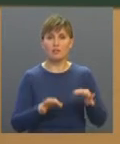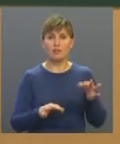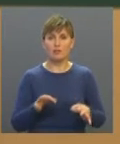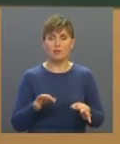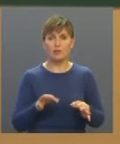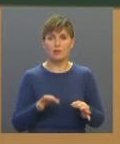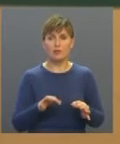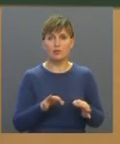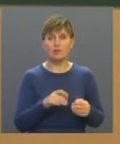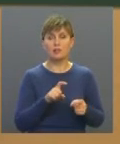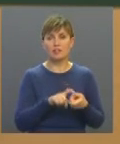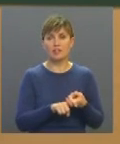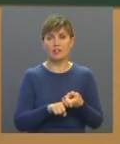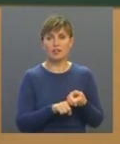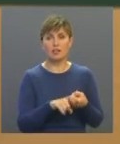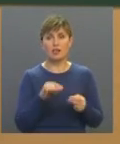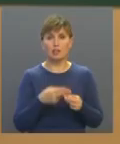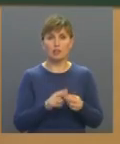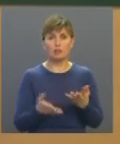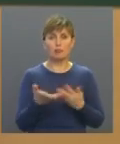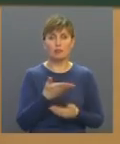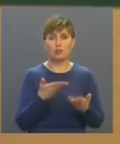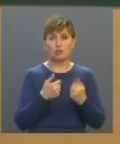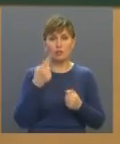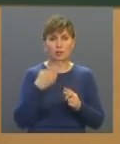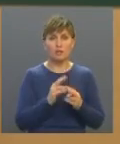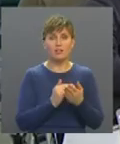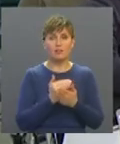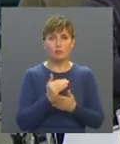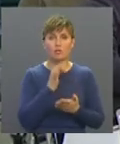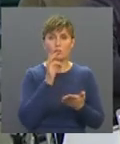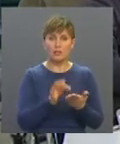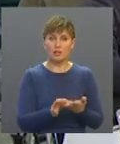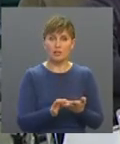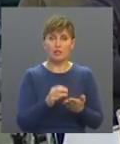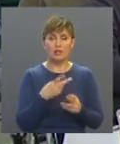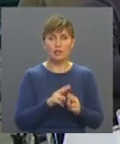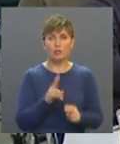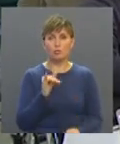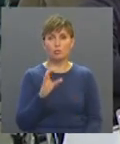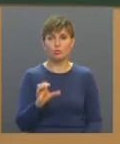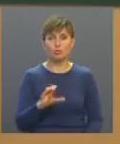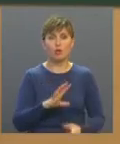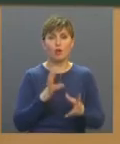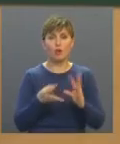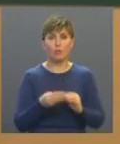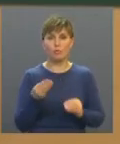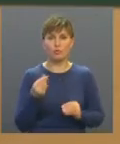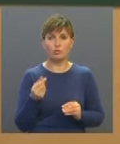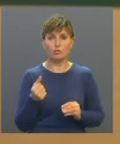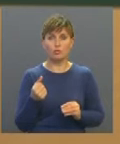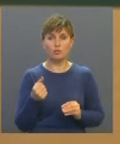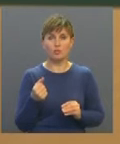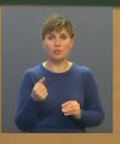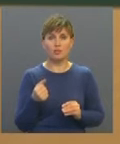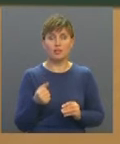внешним фундаментальным факторам. И мы считаем достаточно высокую предсказуемость динамики курса. Вот общая сумма, то есть